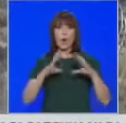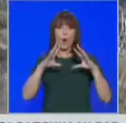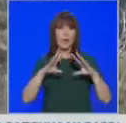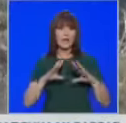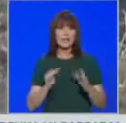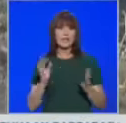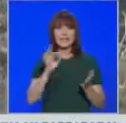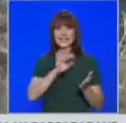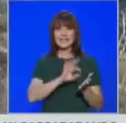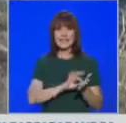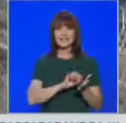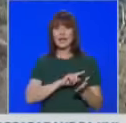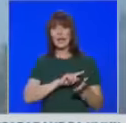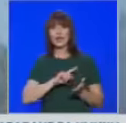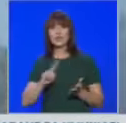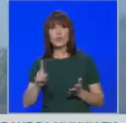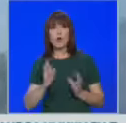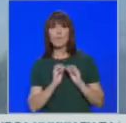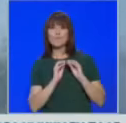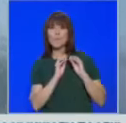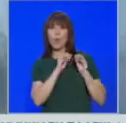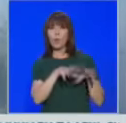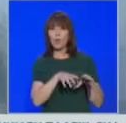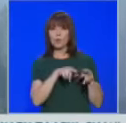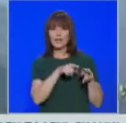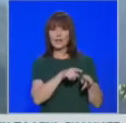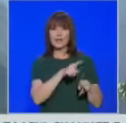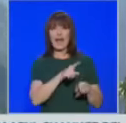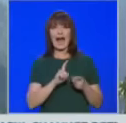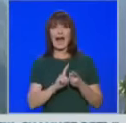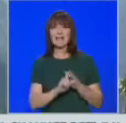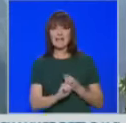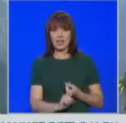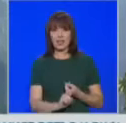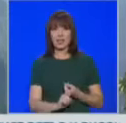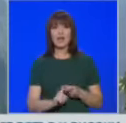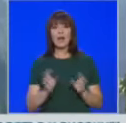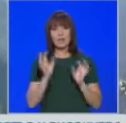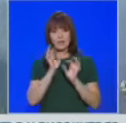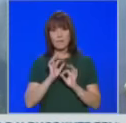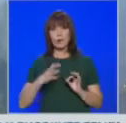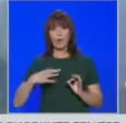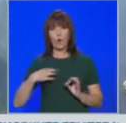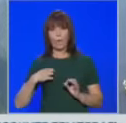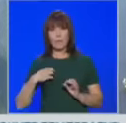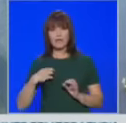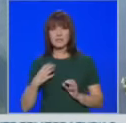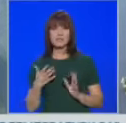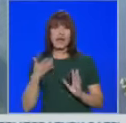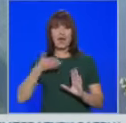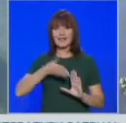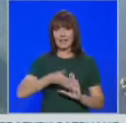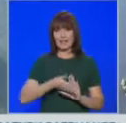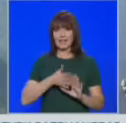до претоварната станция за битови отпадъци на община Казанлък, но към момента няма опасност да влезе